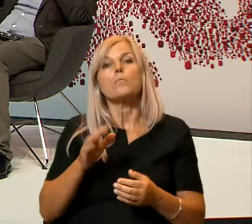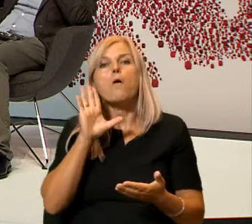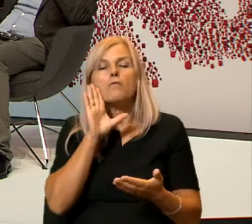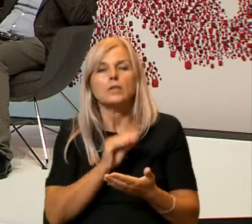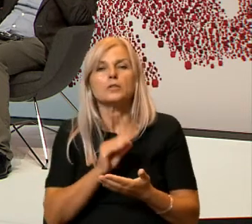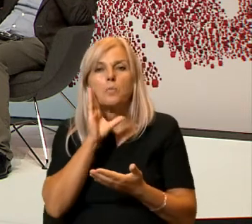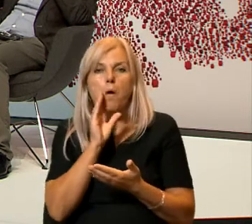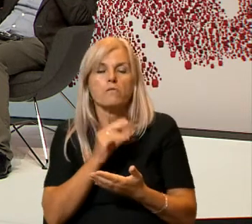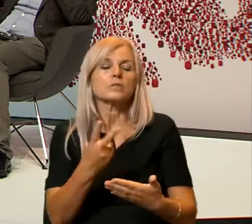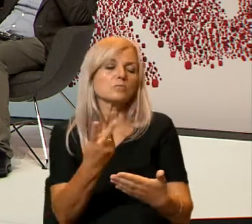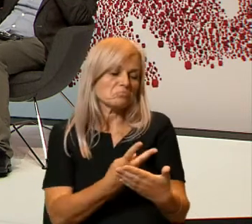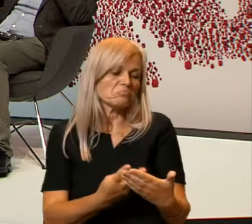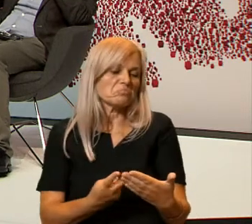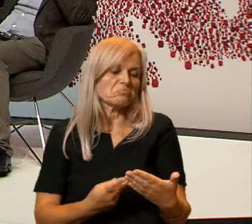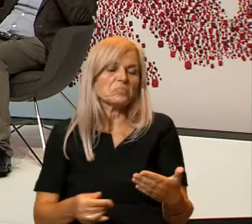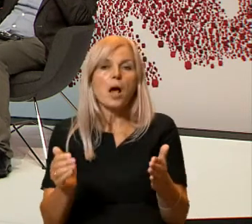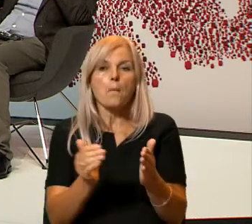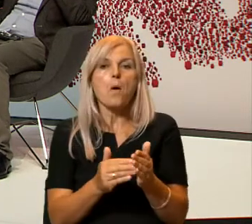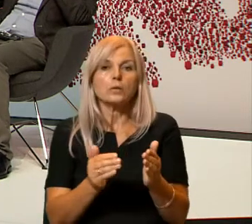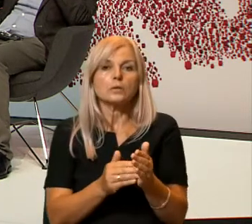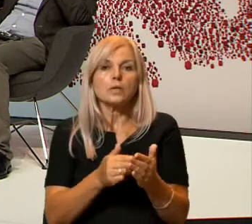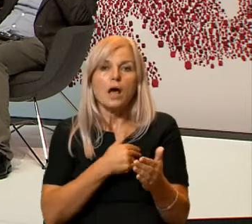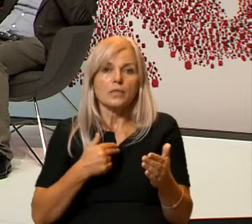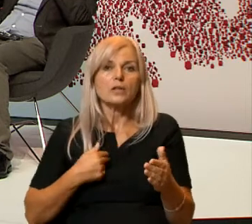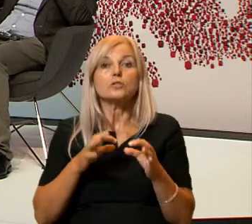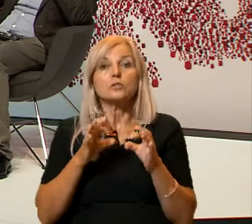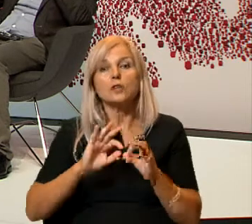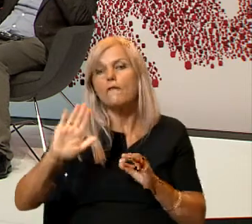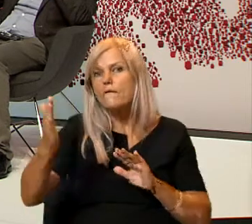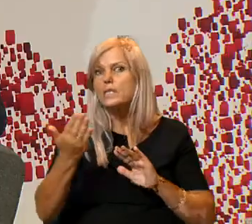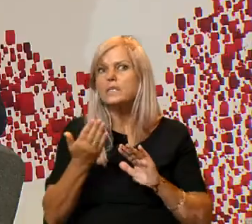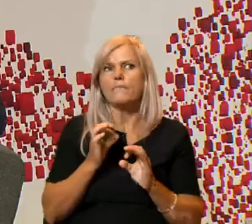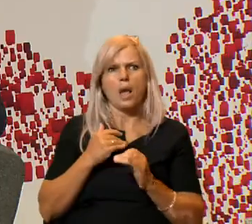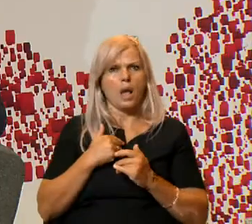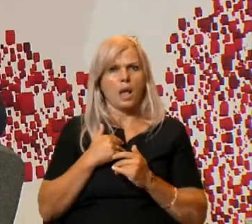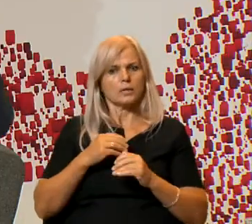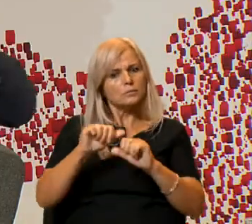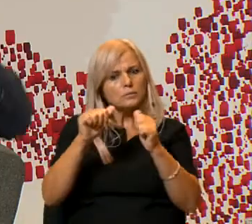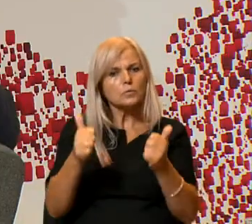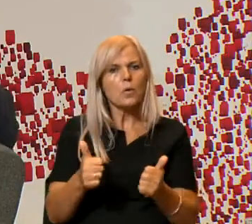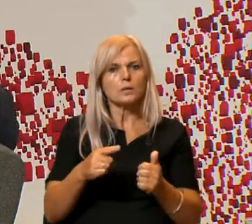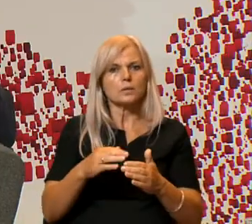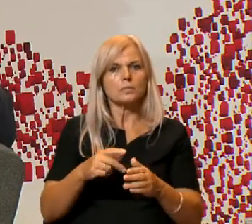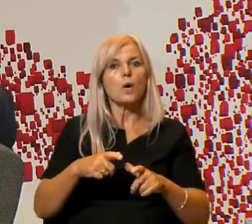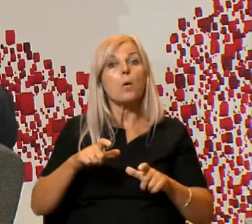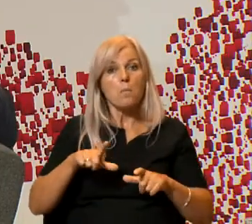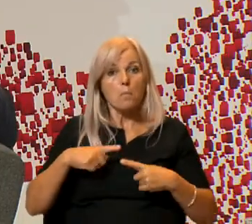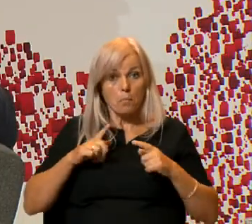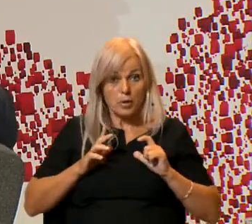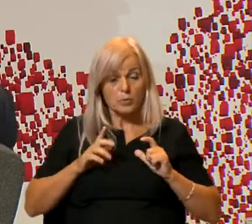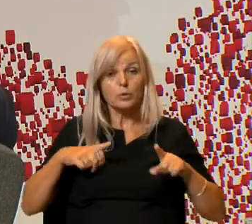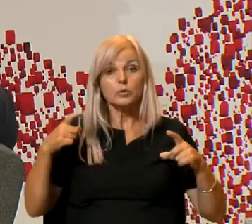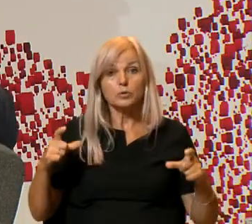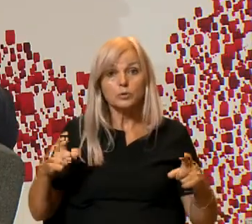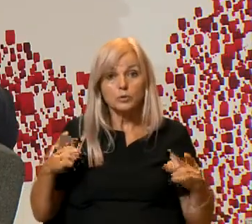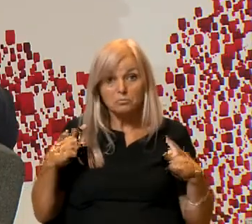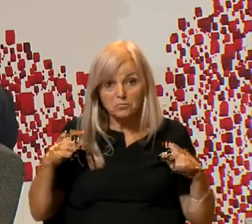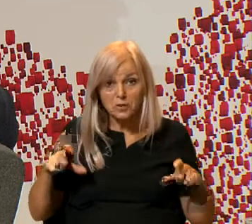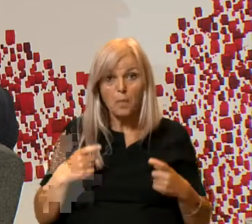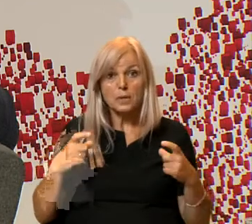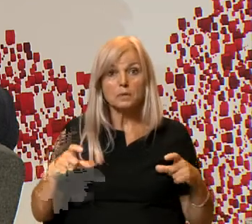starać się czytać ją na potrzeby naszych dzisiejszych wyzwań po to, żeby sobie z tymi niebezpieczeństwami